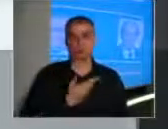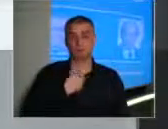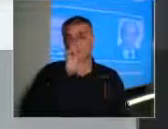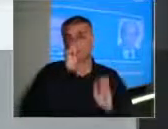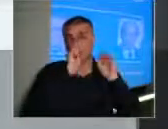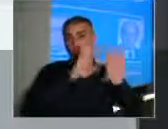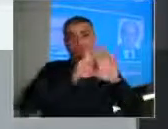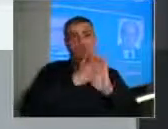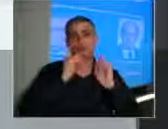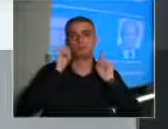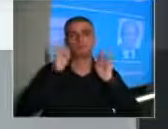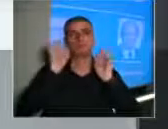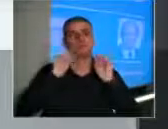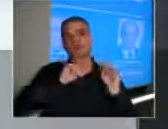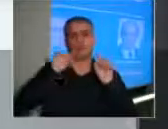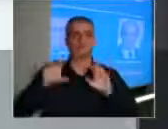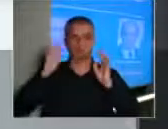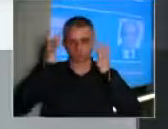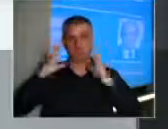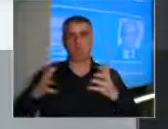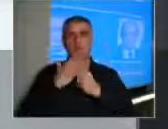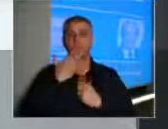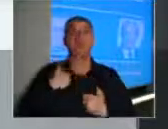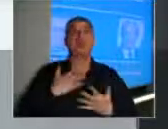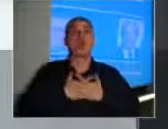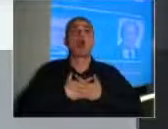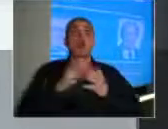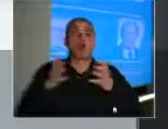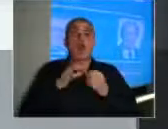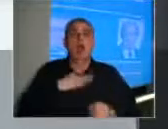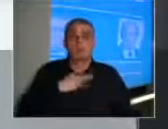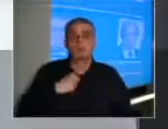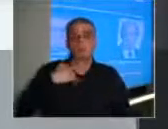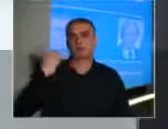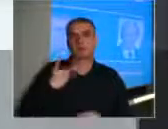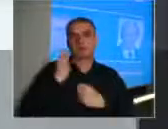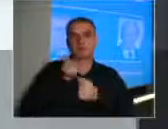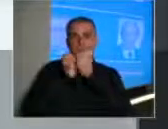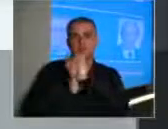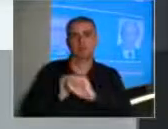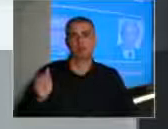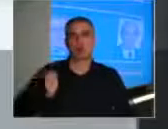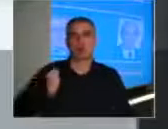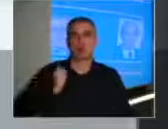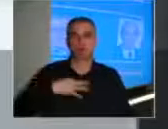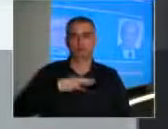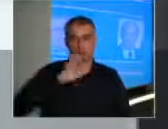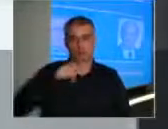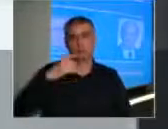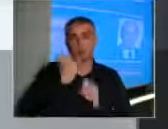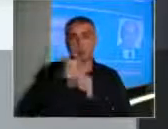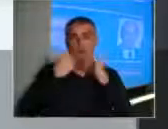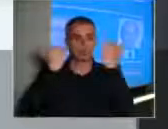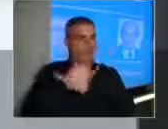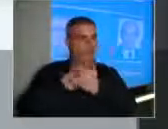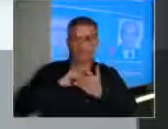ועזבתי את הכל בשביל לבוא למען עם ישראל, כי אני אוהב את העם שלנו, ותמיד אני אתן גיבוי לחיילים שלנו גם כשהם טועים.